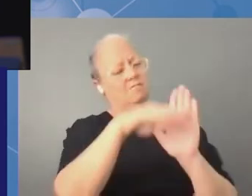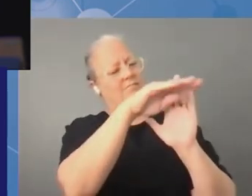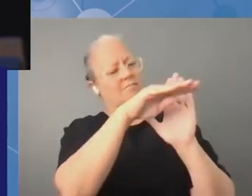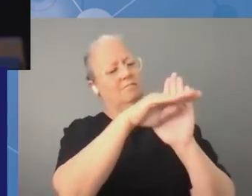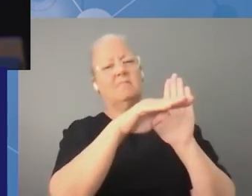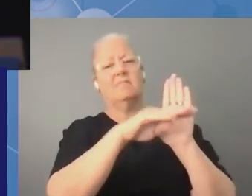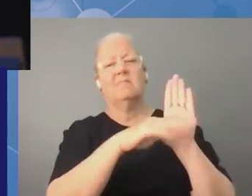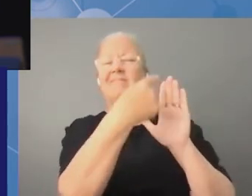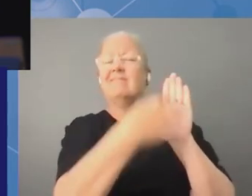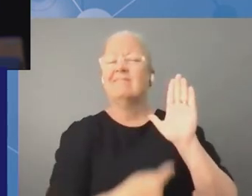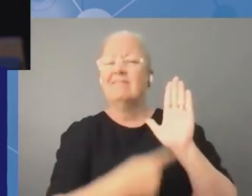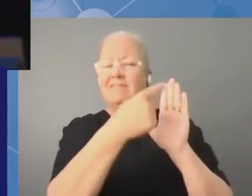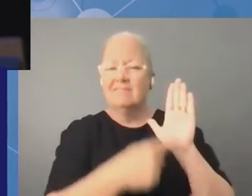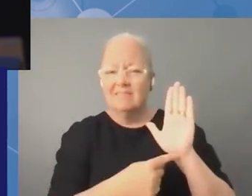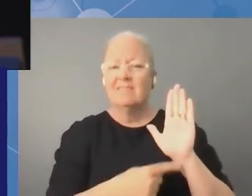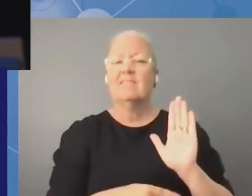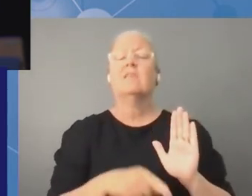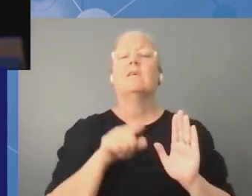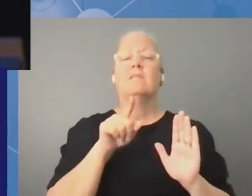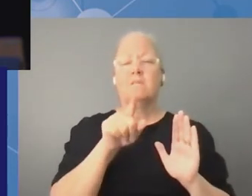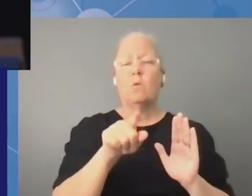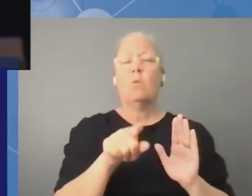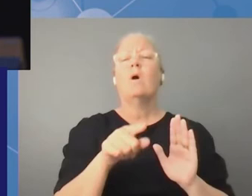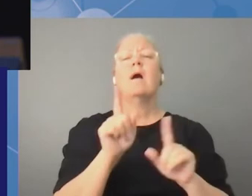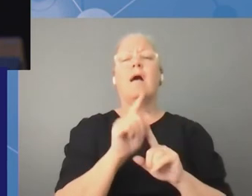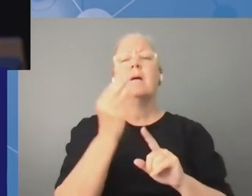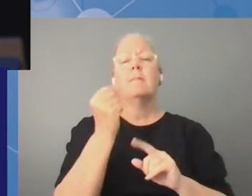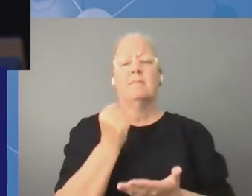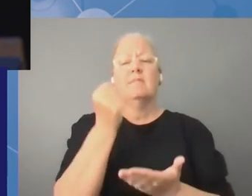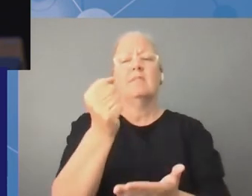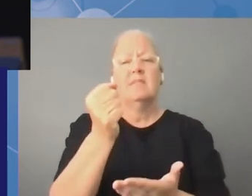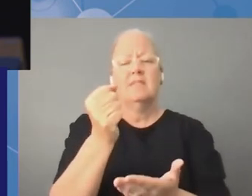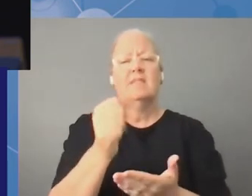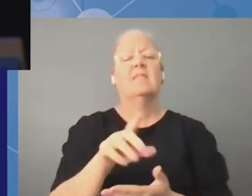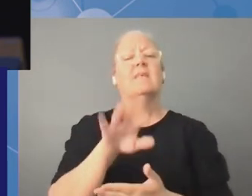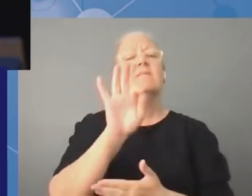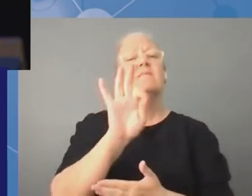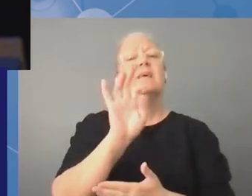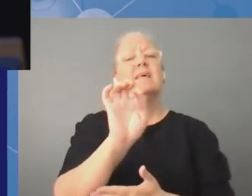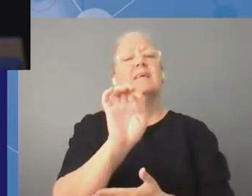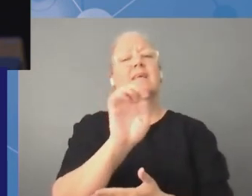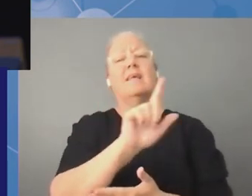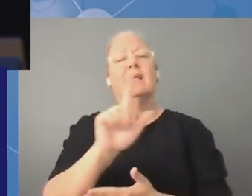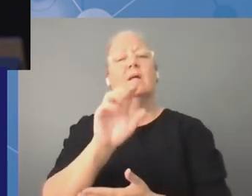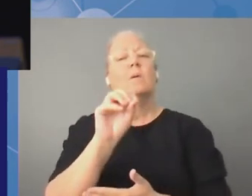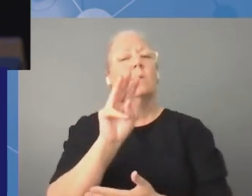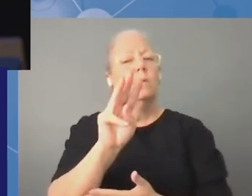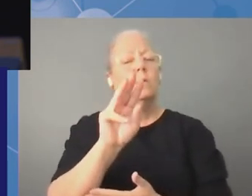سؤالي وتعليقي هو يجب علينا أن نعيد النظر بالمواصفات